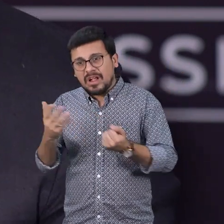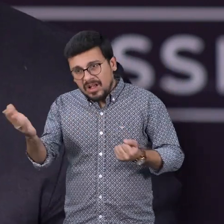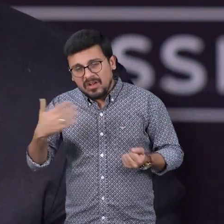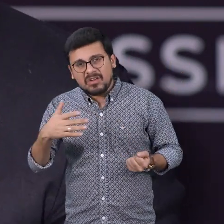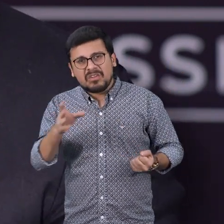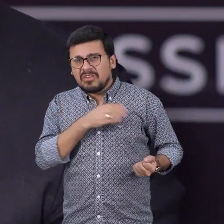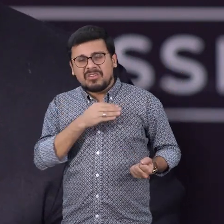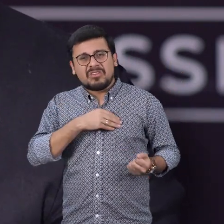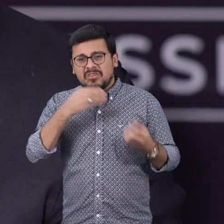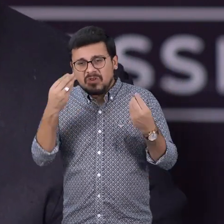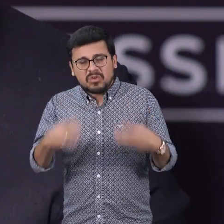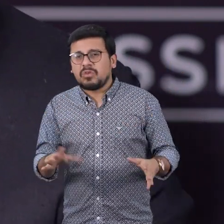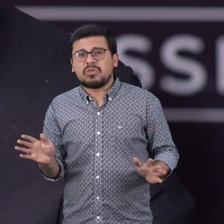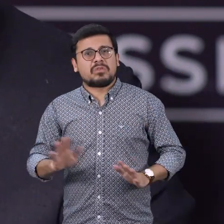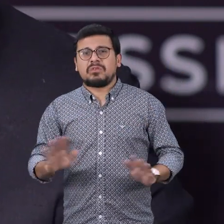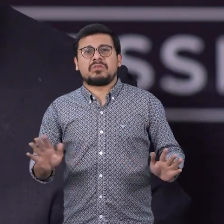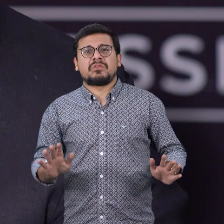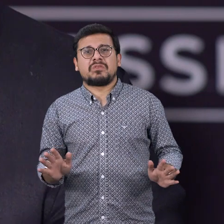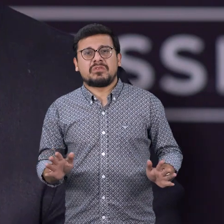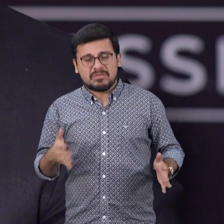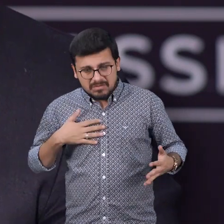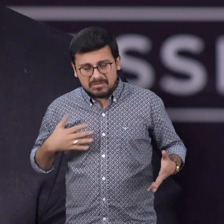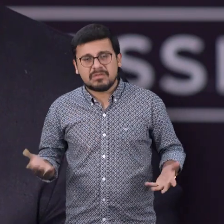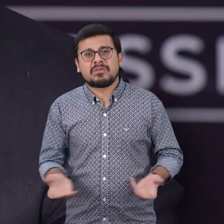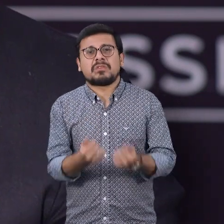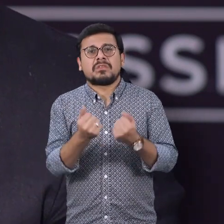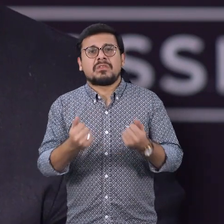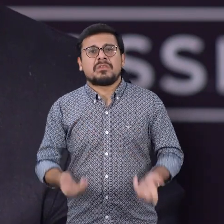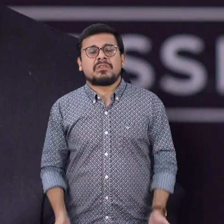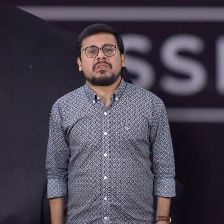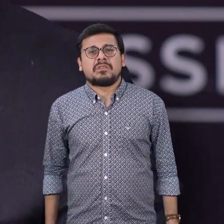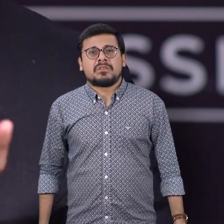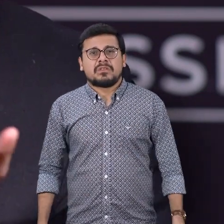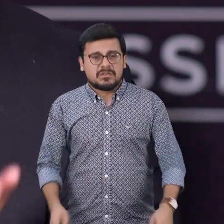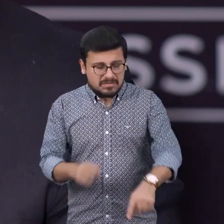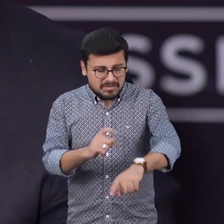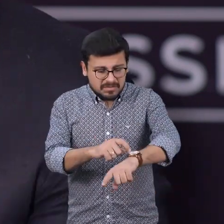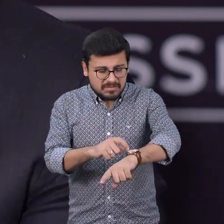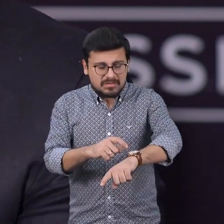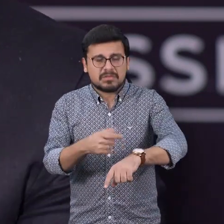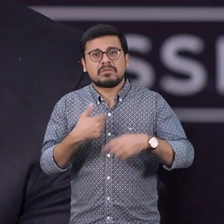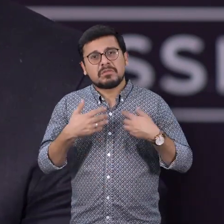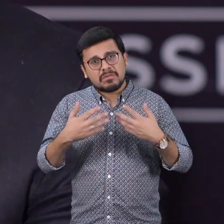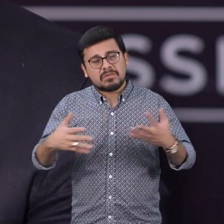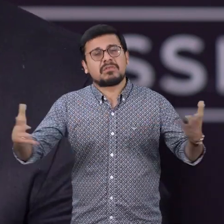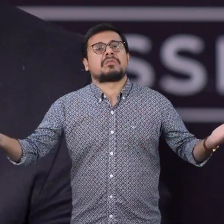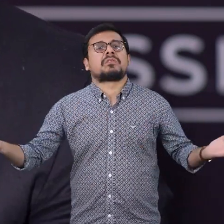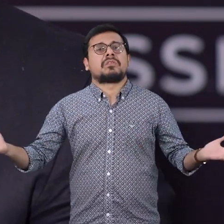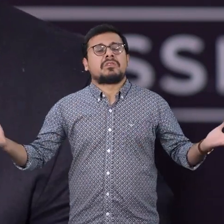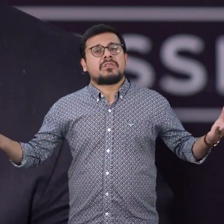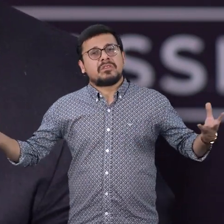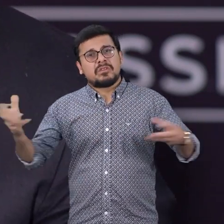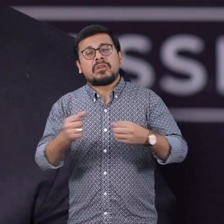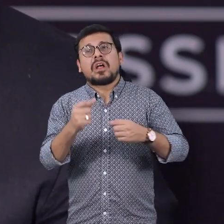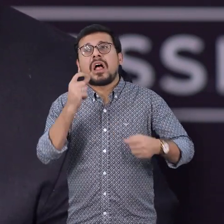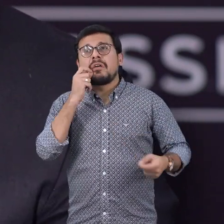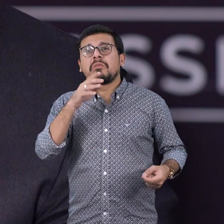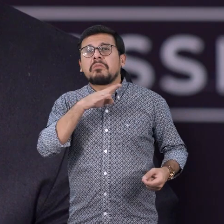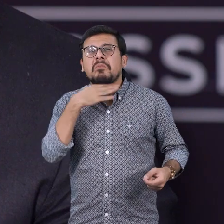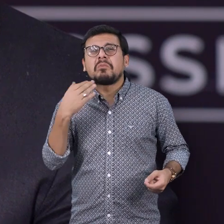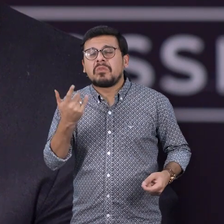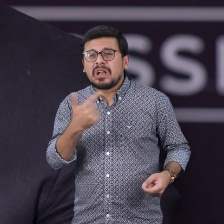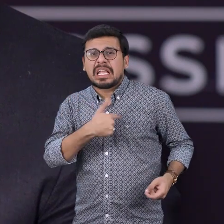کوئی 50 کے قریب بچیاں. ہم ان کو جا کے ابھی ہم نے ان کو فیبرک پینٹنگ جس کو کہتے ہیں کہ